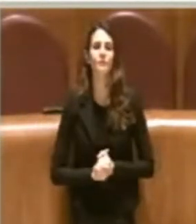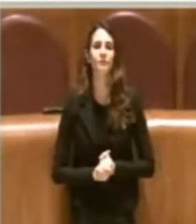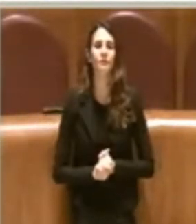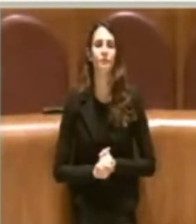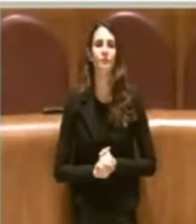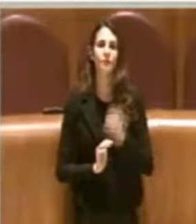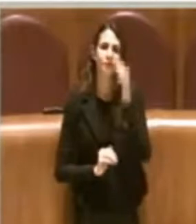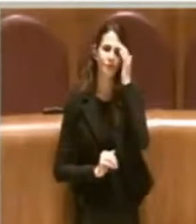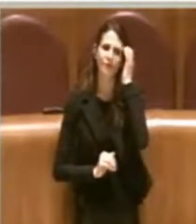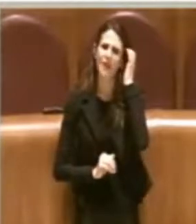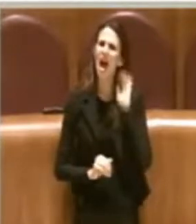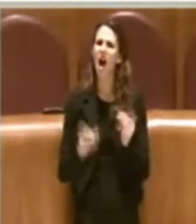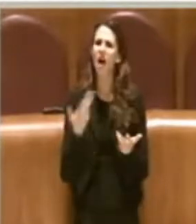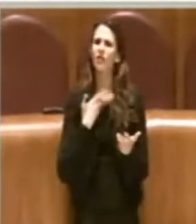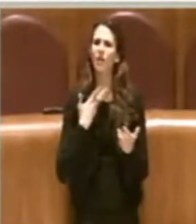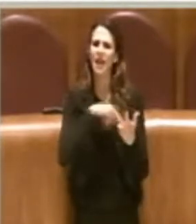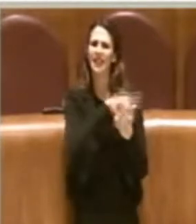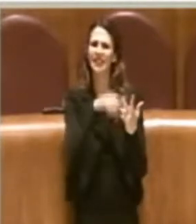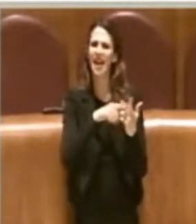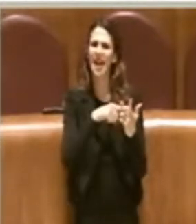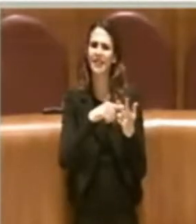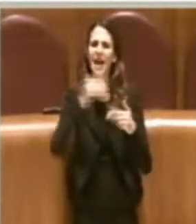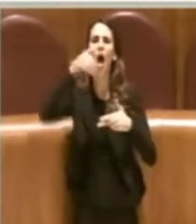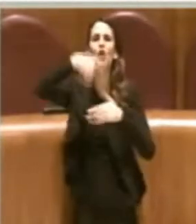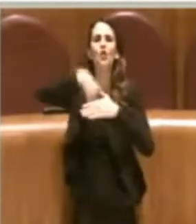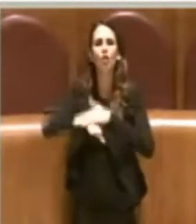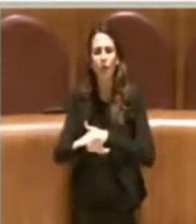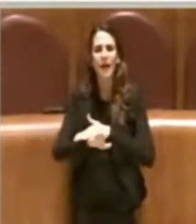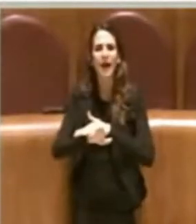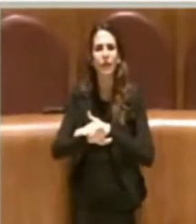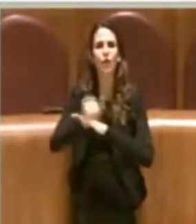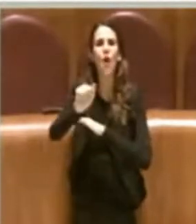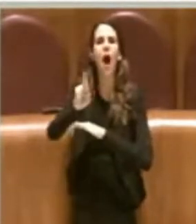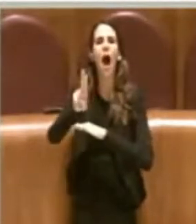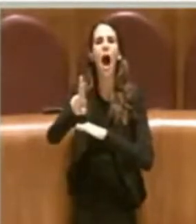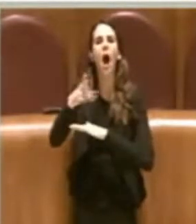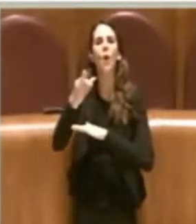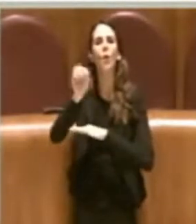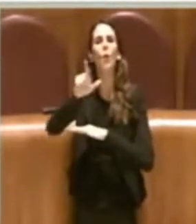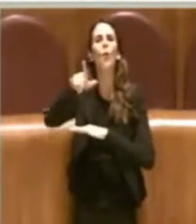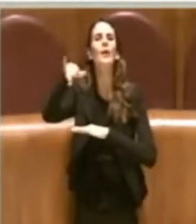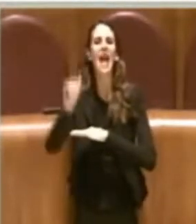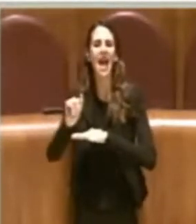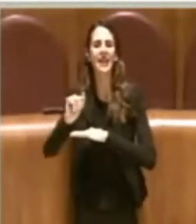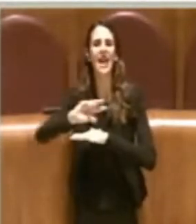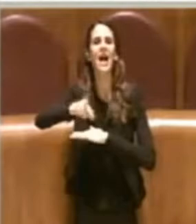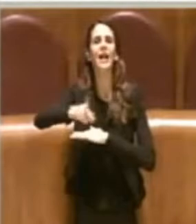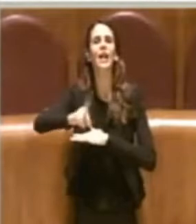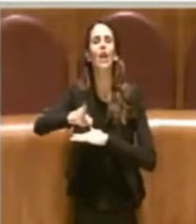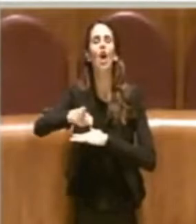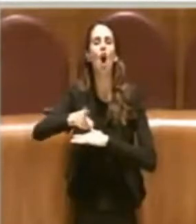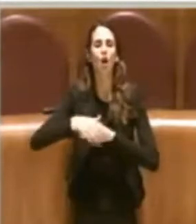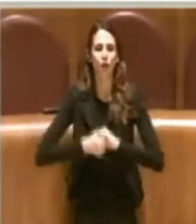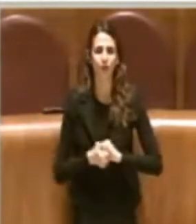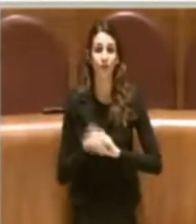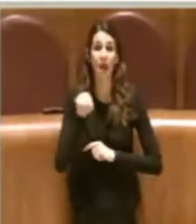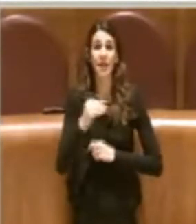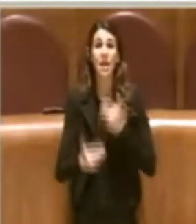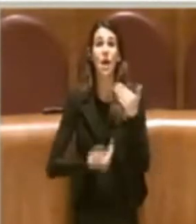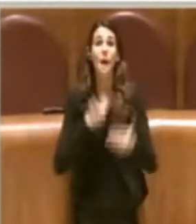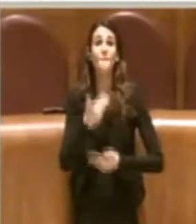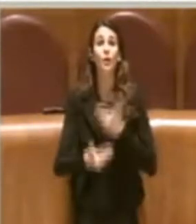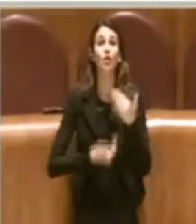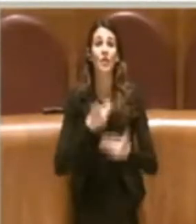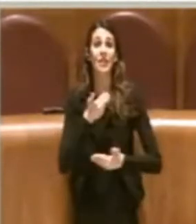un'altra era sul sottopasso dell'Aurelia di via Gregorio XI, anche lì è stato avviato il procedimento di